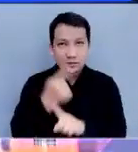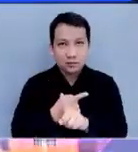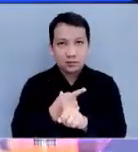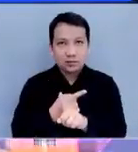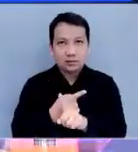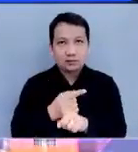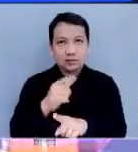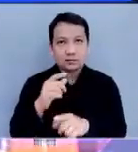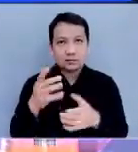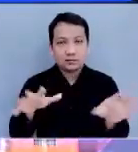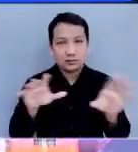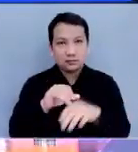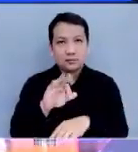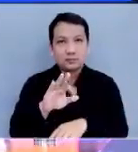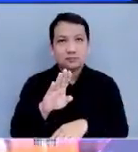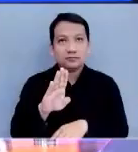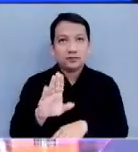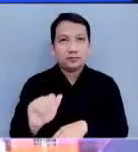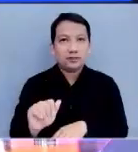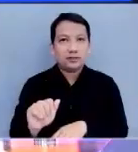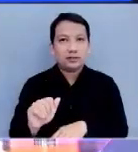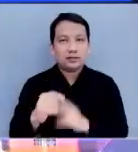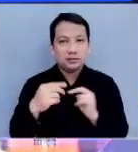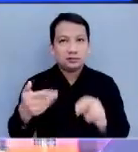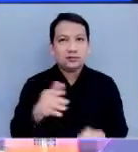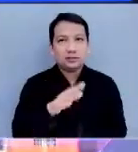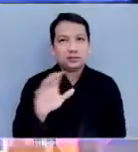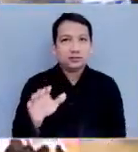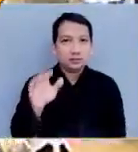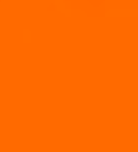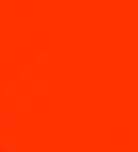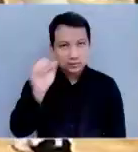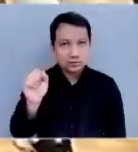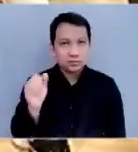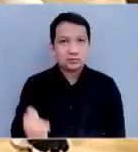FIBA World Cup. Nasa frontline ng balitang yan, si Ian Suyu.